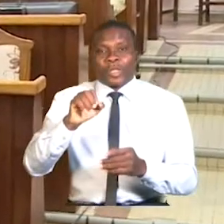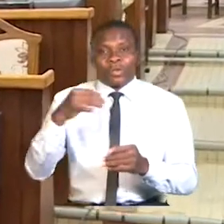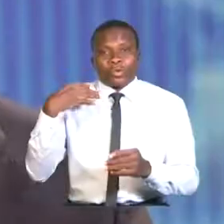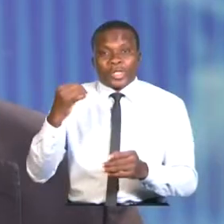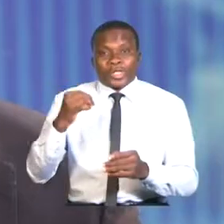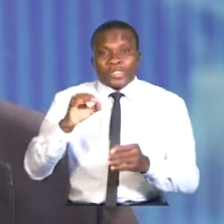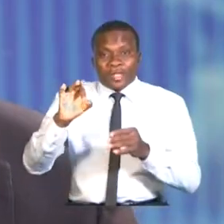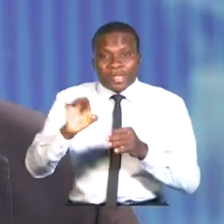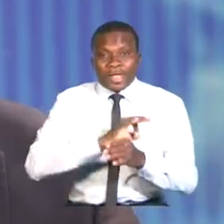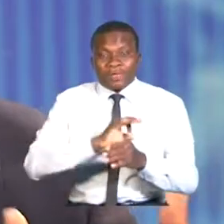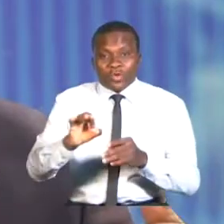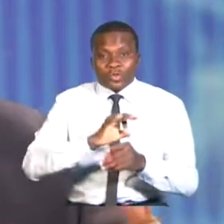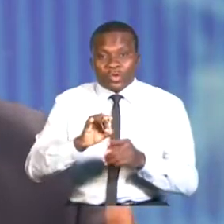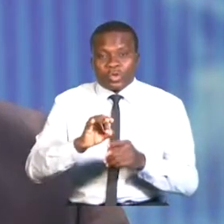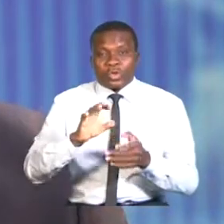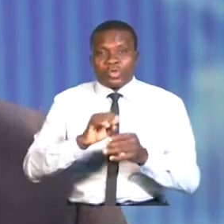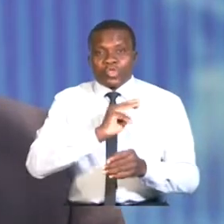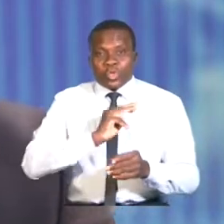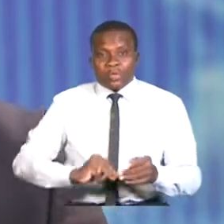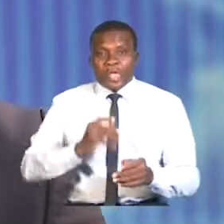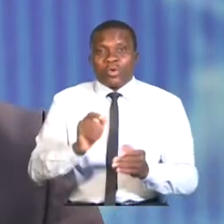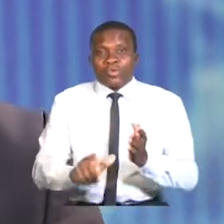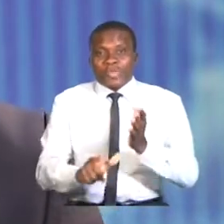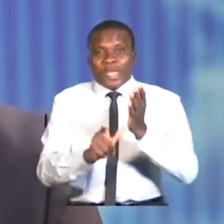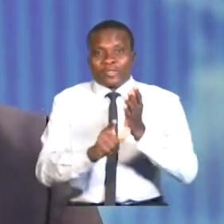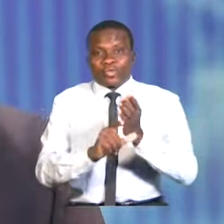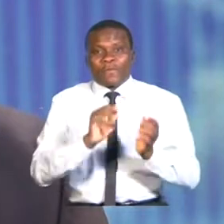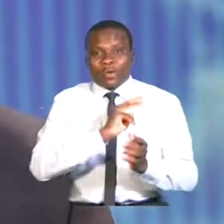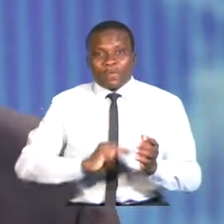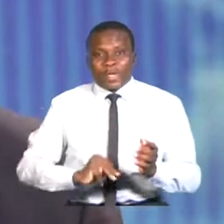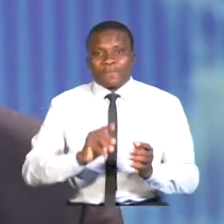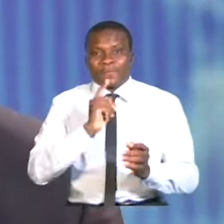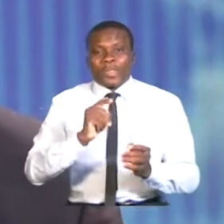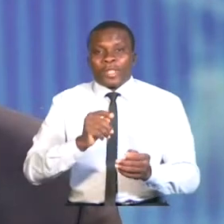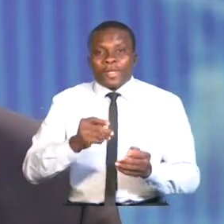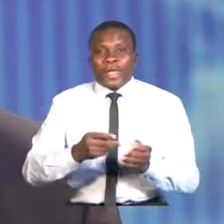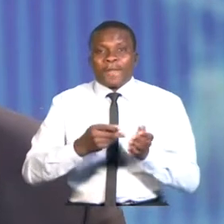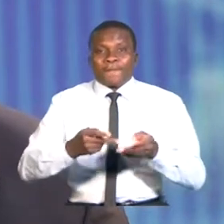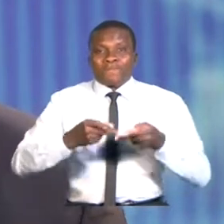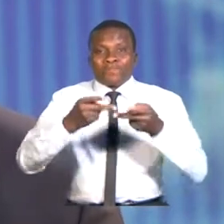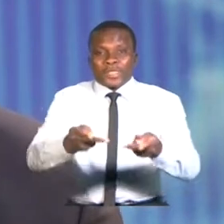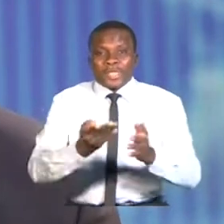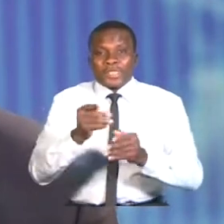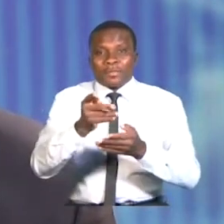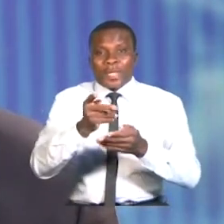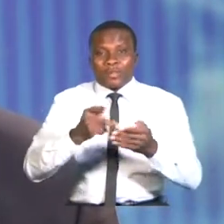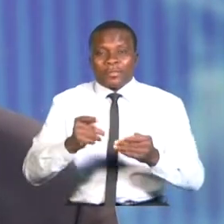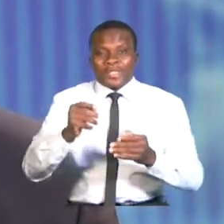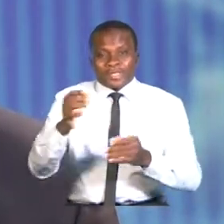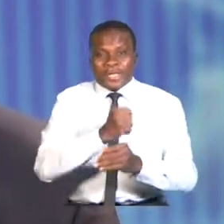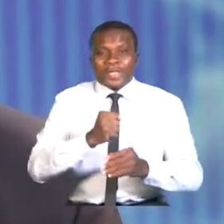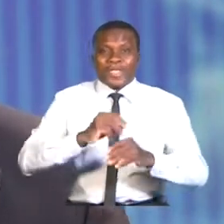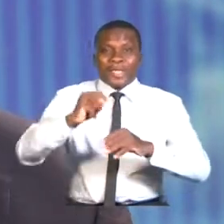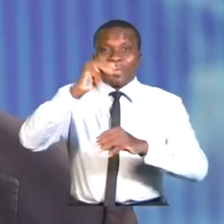candidat à la fonction de maire ou d'adjoint au maire est présenté par le parti ayant obtenu la majorité